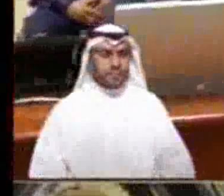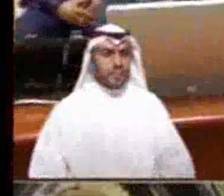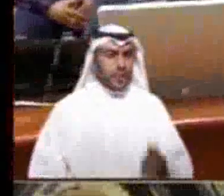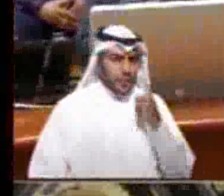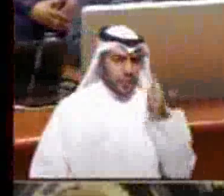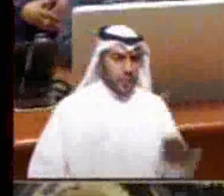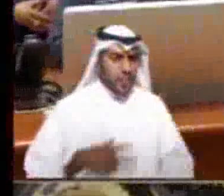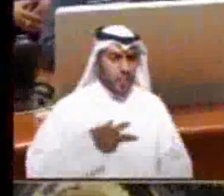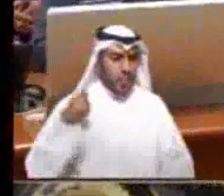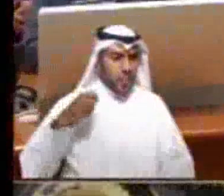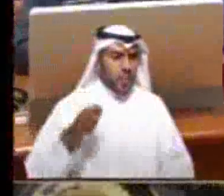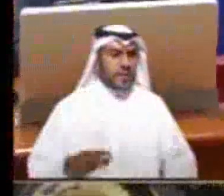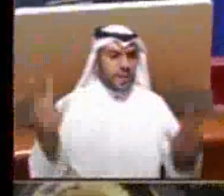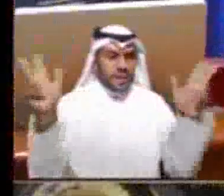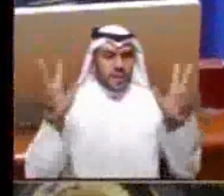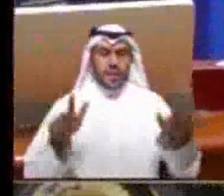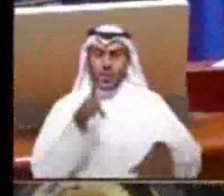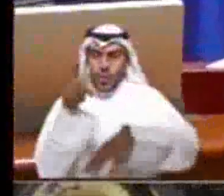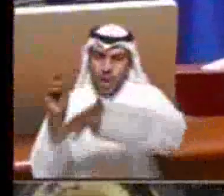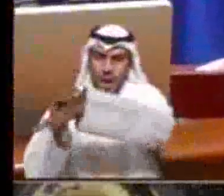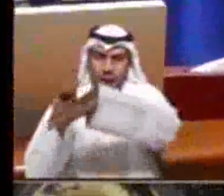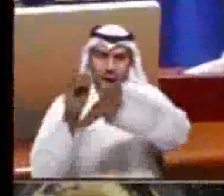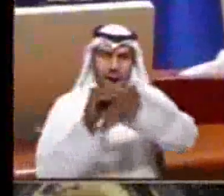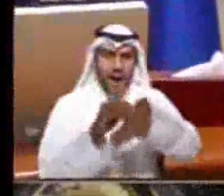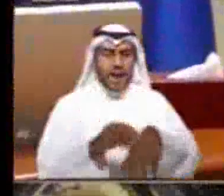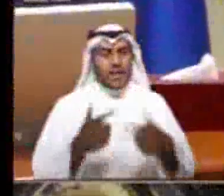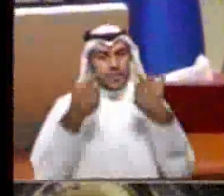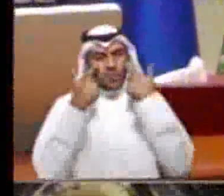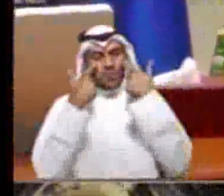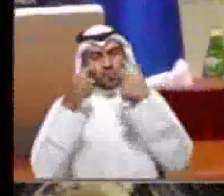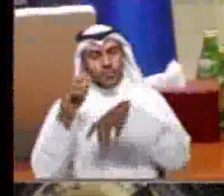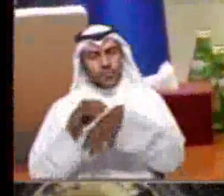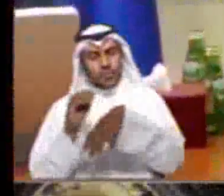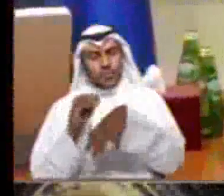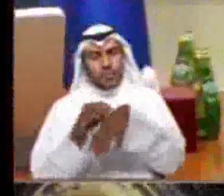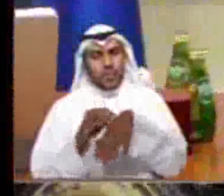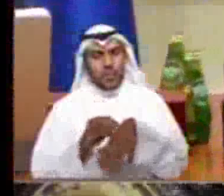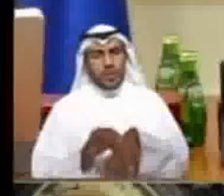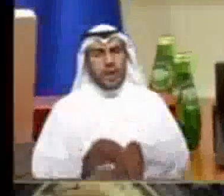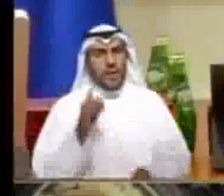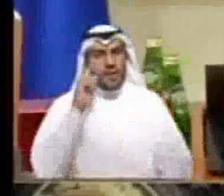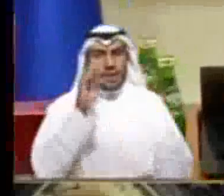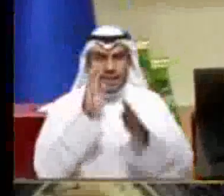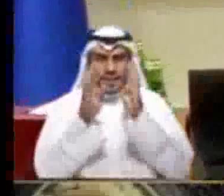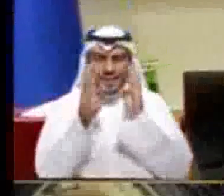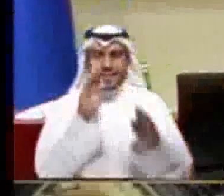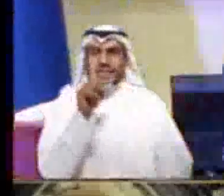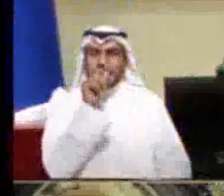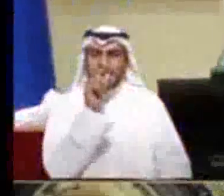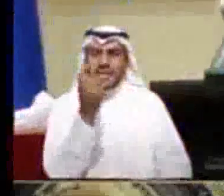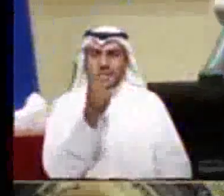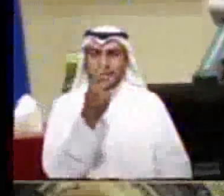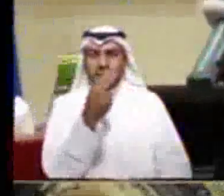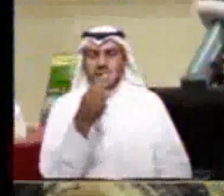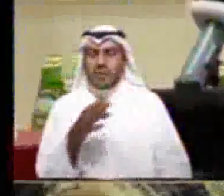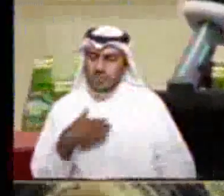محمد الجبري دعا بدوره مستخدمي مختلف وسائل التواصل الاجتماعي إلى مساندة إخوانهم في فرق